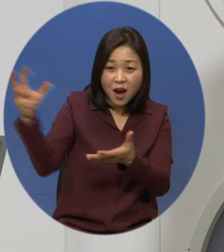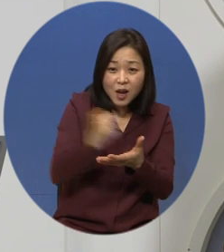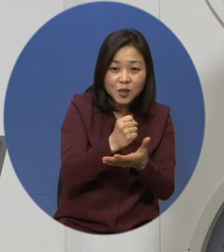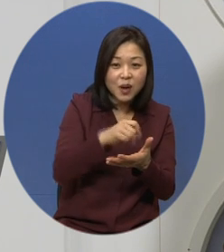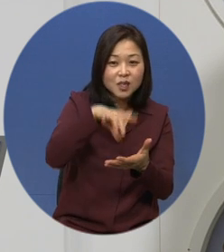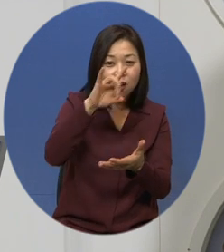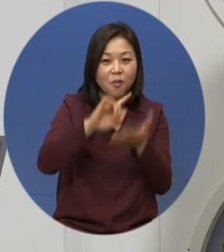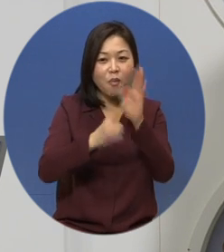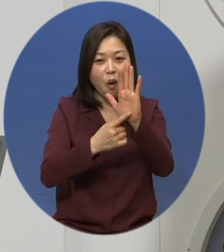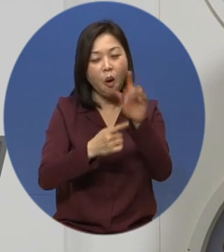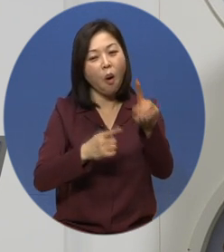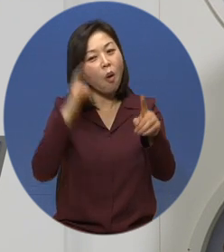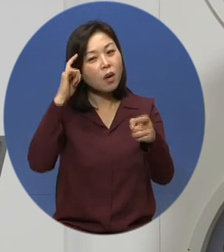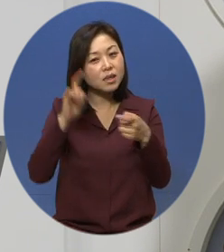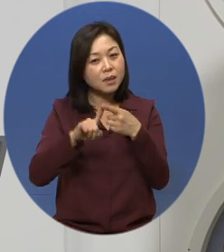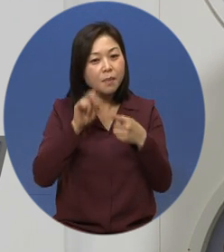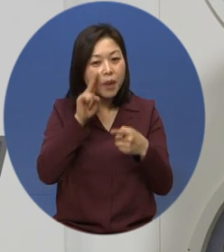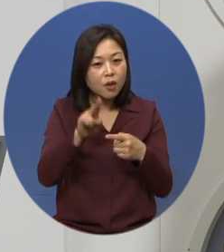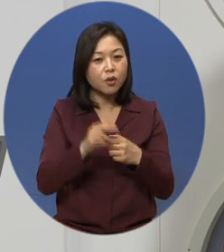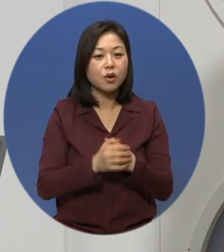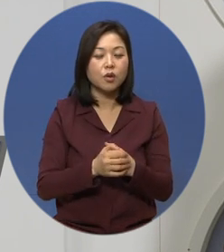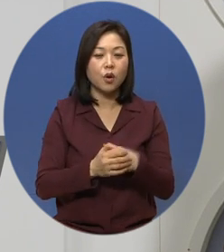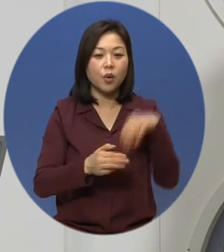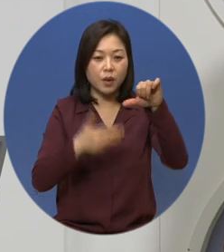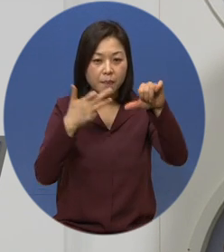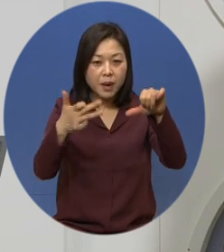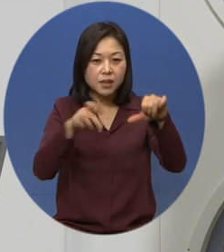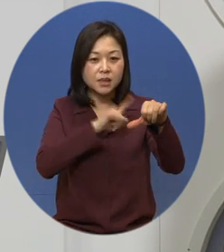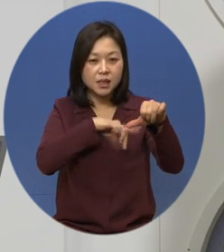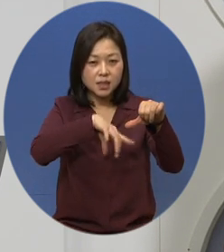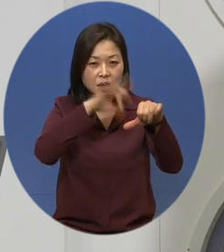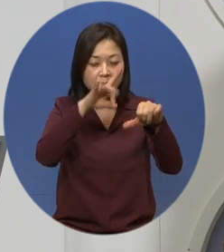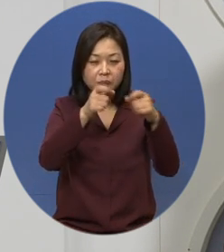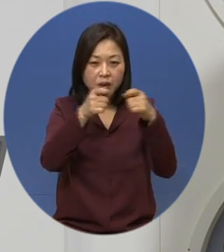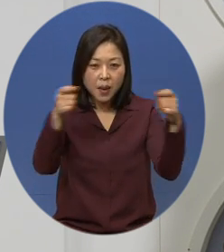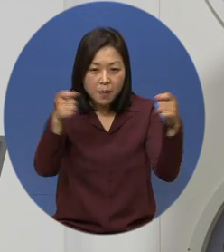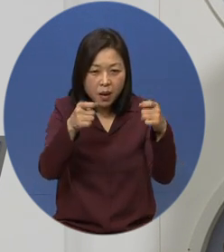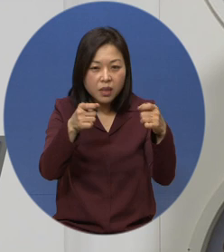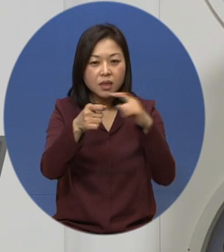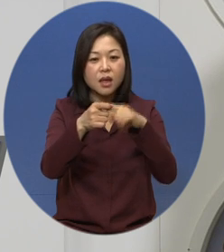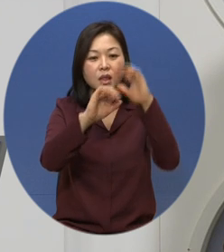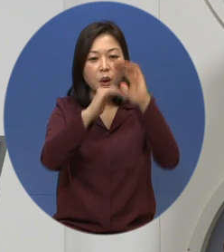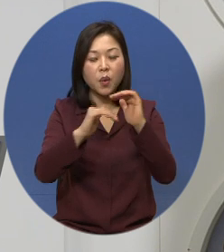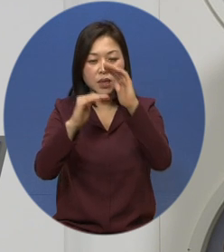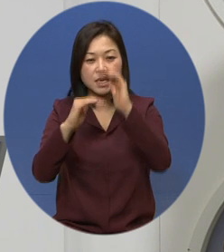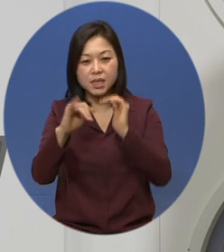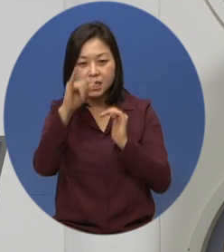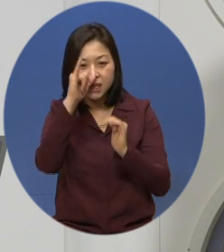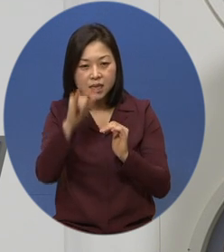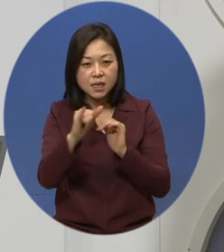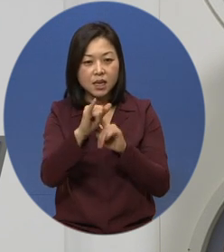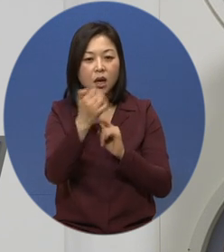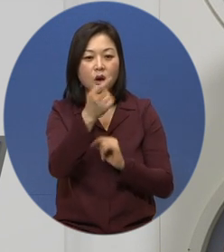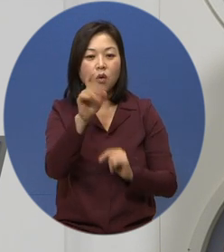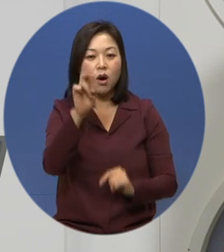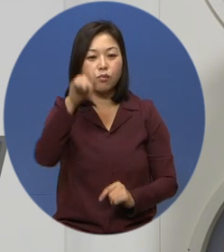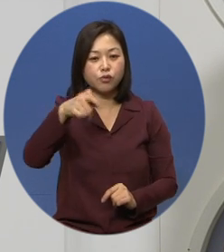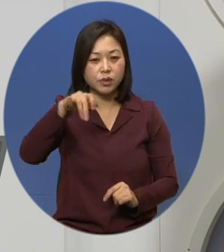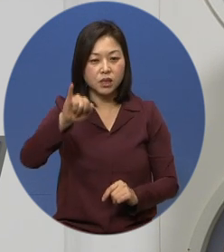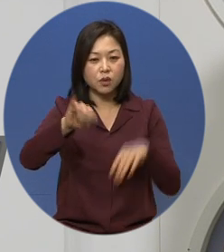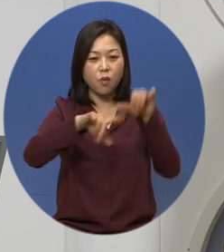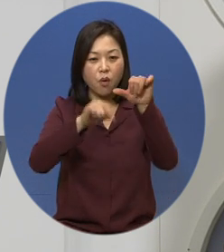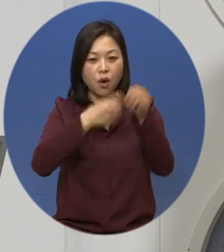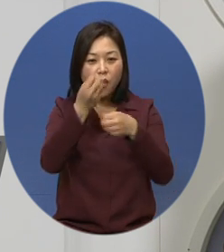됐고 그 다음에 아오일 8 최초의 장 단편을 어 나오는 영화가 황무지 요